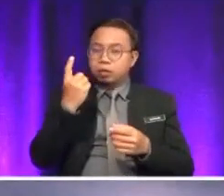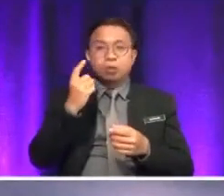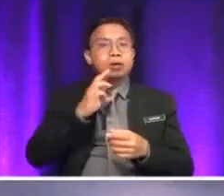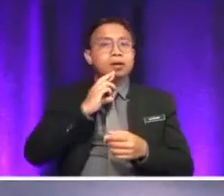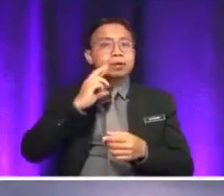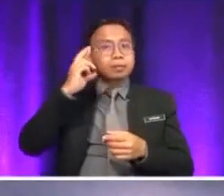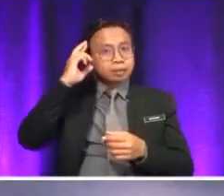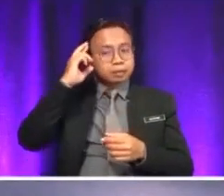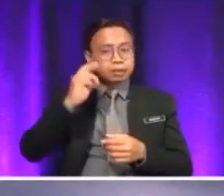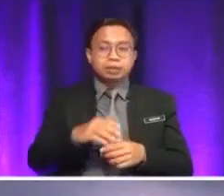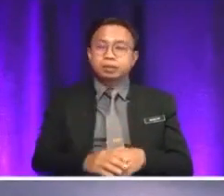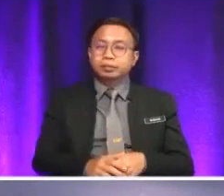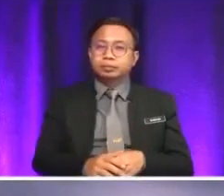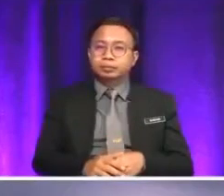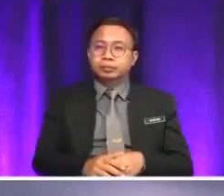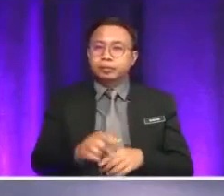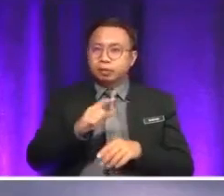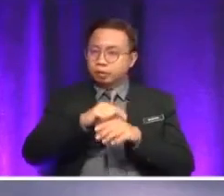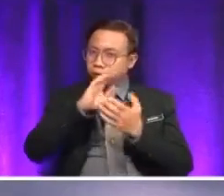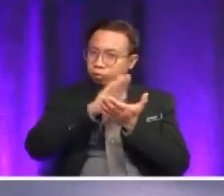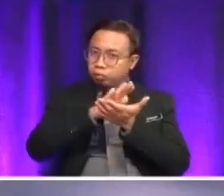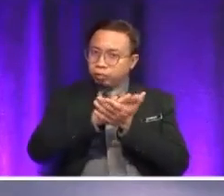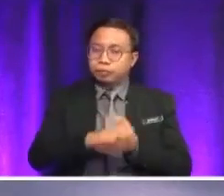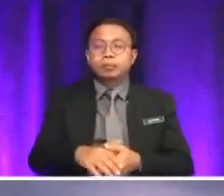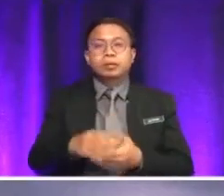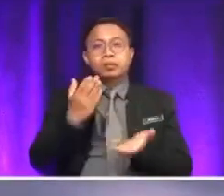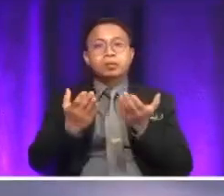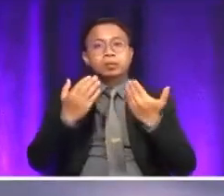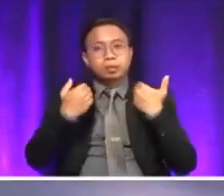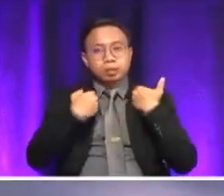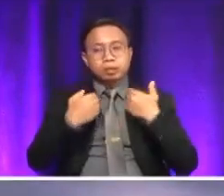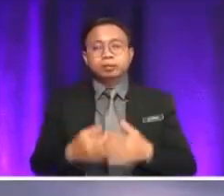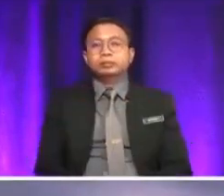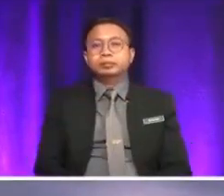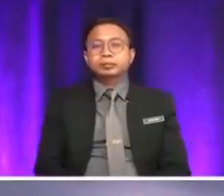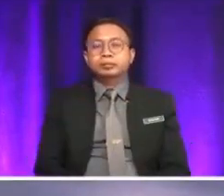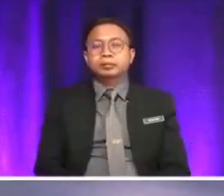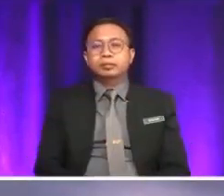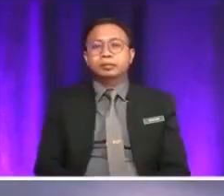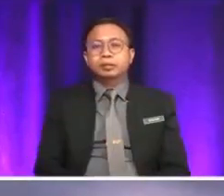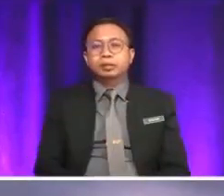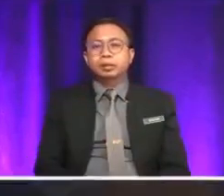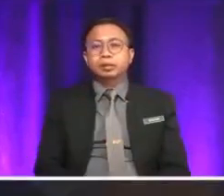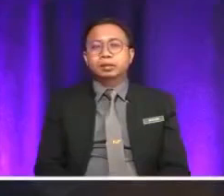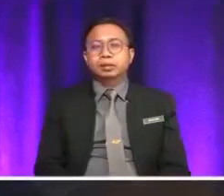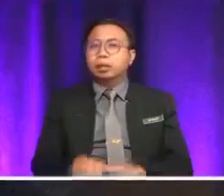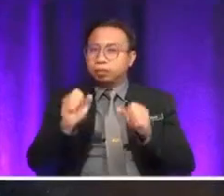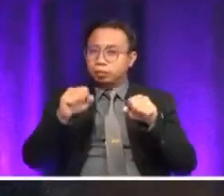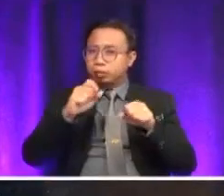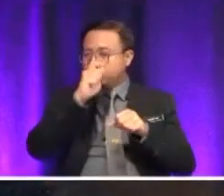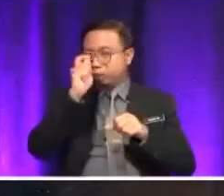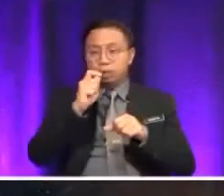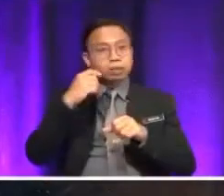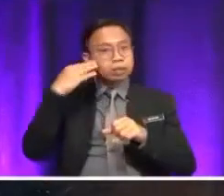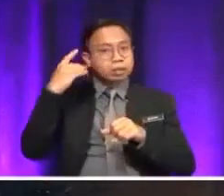remaja di orang kata di persekolahan ni kan. Mungkin ada cikgu kan? Ya, kalau ada. Macam kita nak tanya kepada mereka boleh tak cikgu? Boleh. Kita